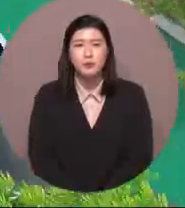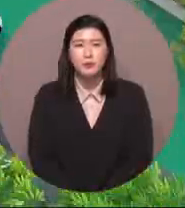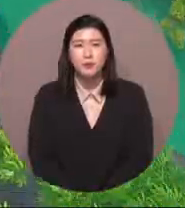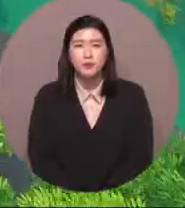음성입니다